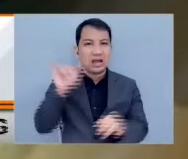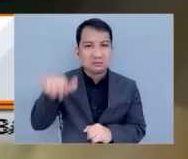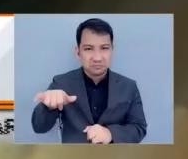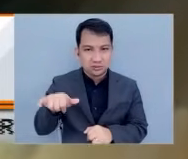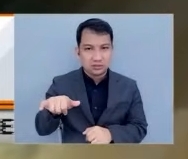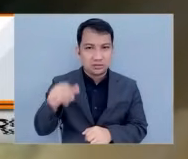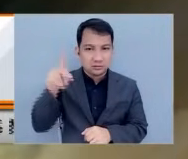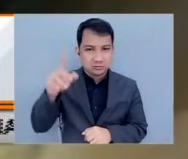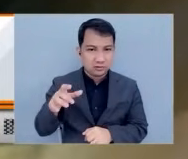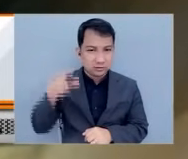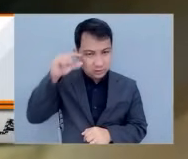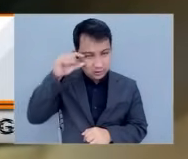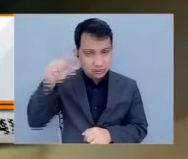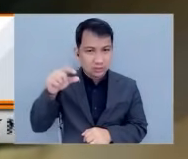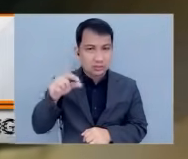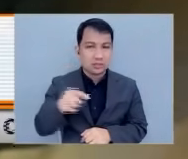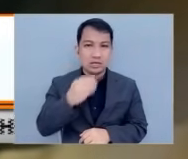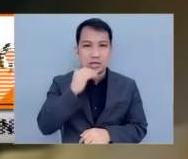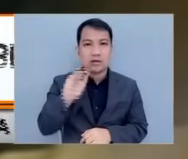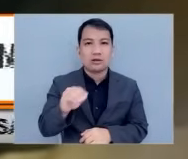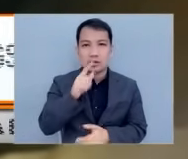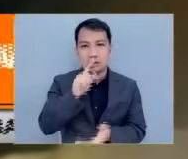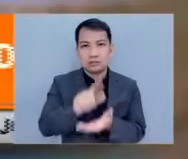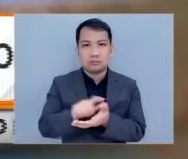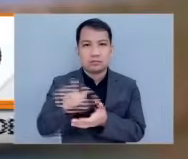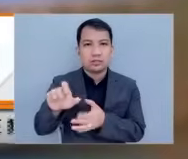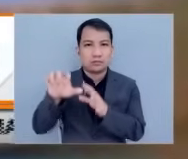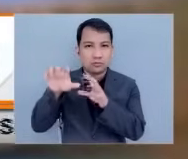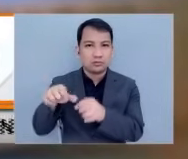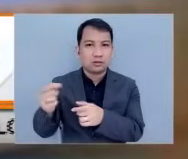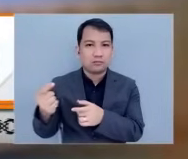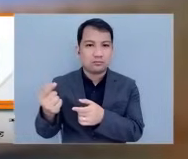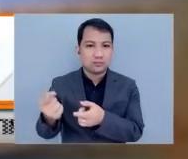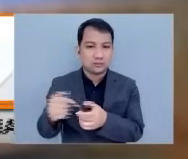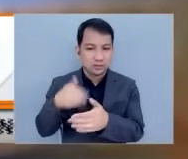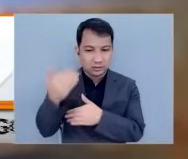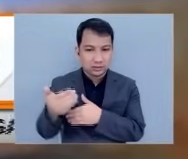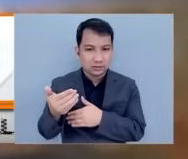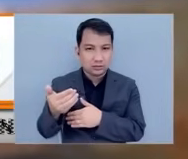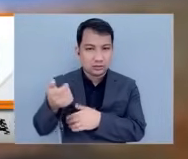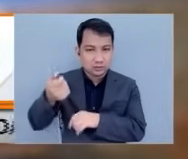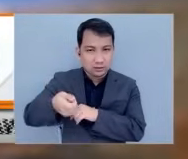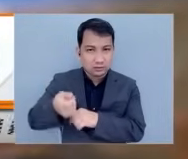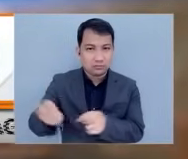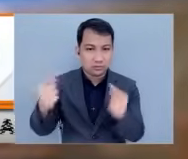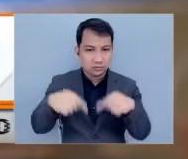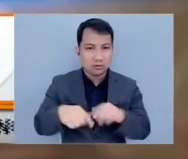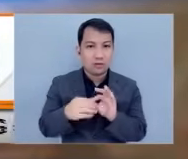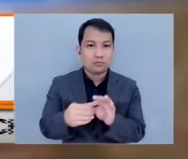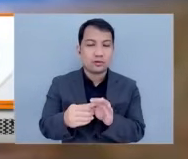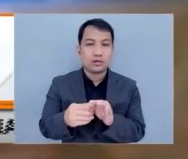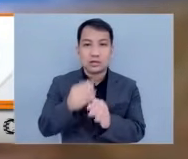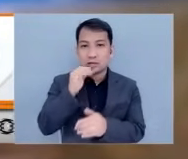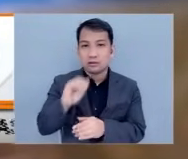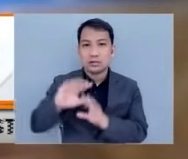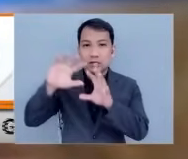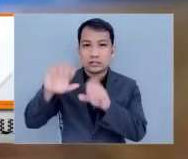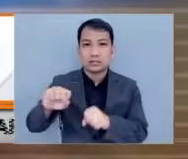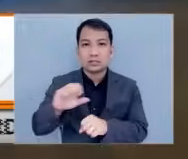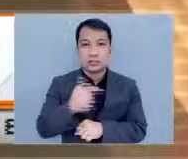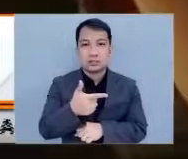pero ipinasabina na siya kaya dapat na siyang dumalo sa susunod na pagdinig. Kung hindi, pwede siyang ipaaresto sa Sergeant of Arms ng